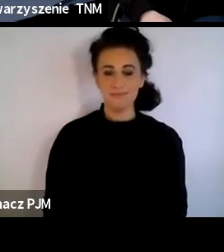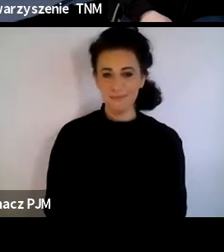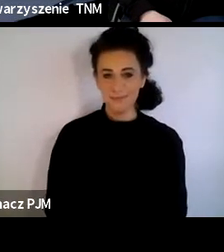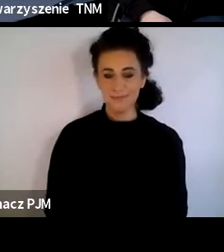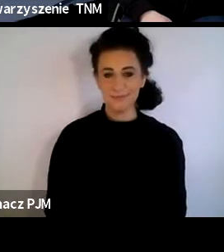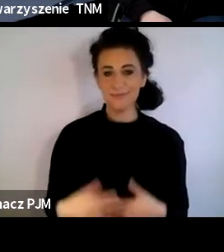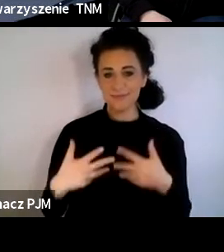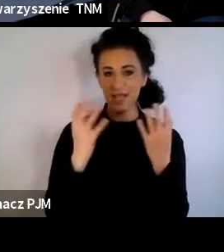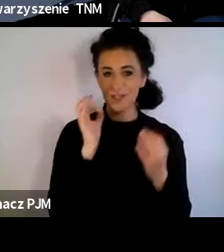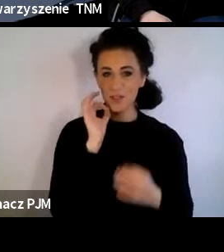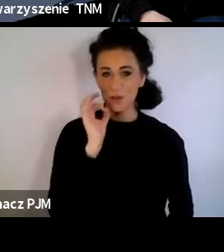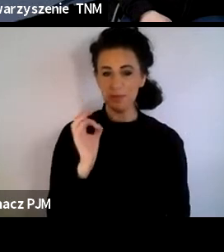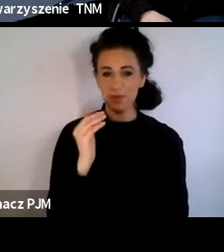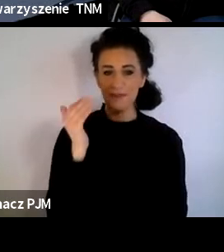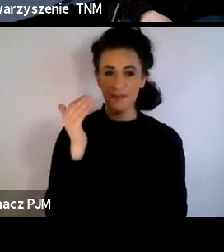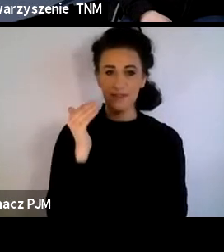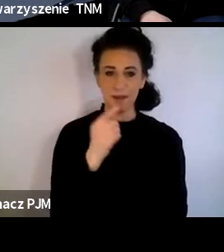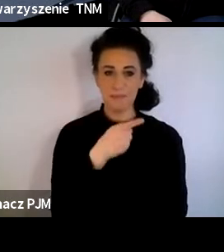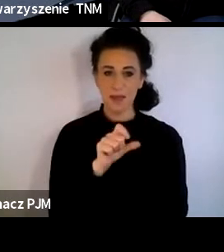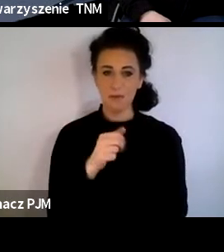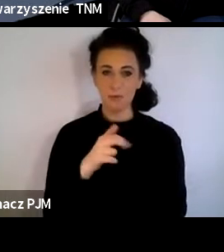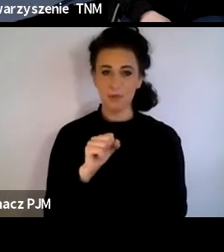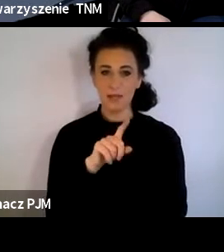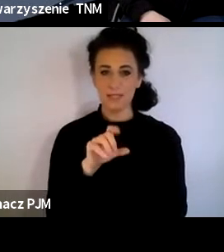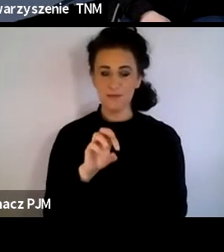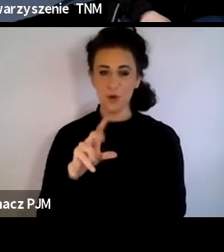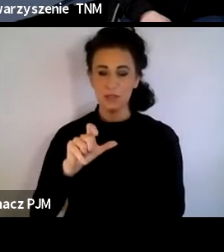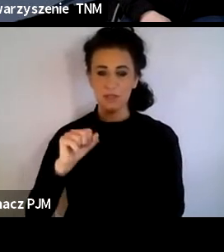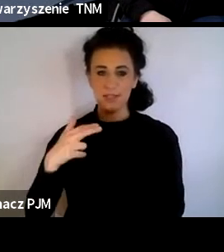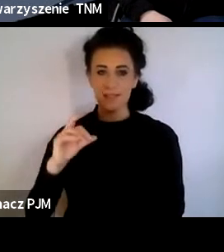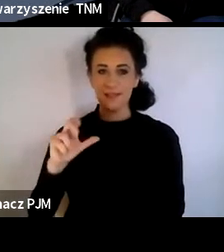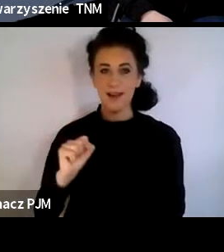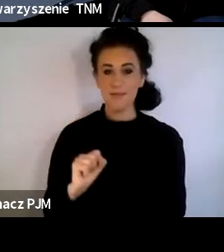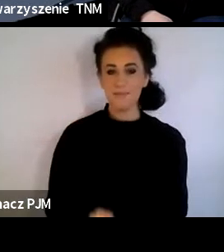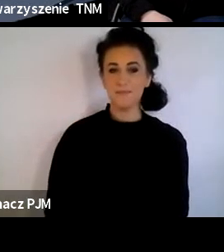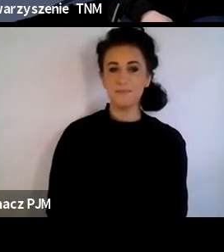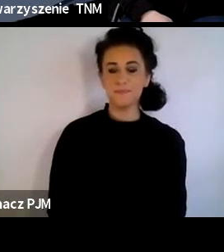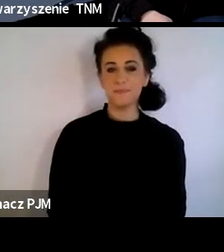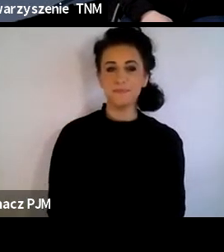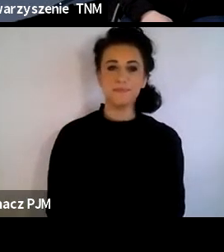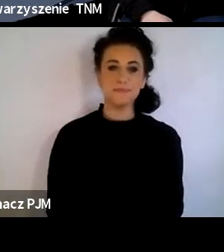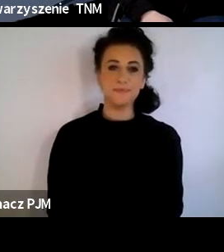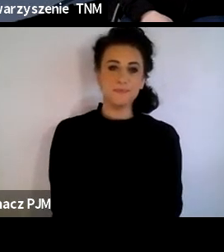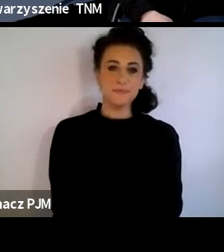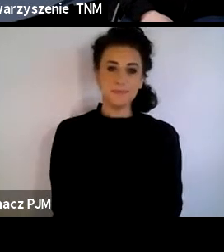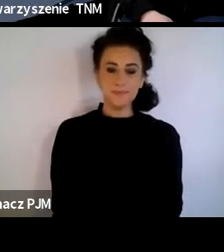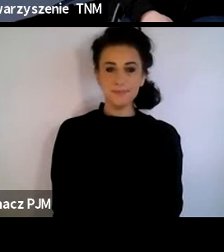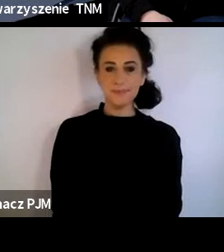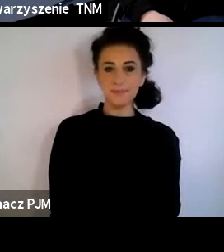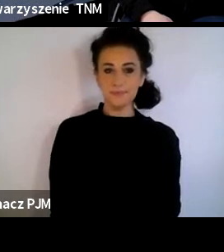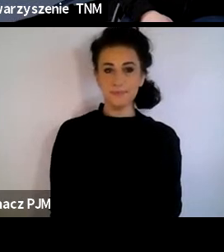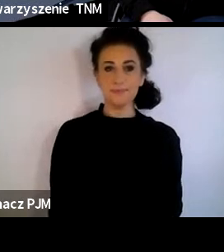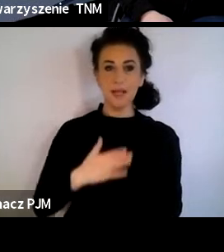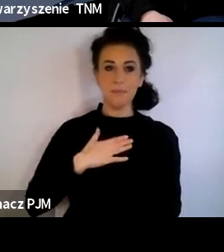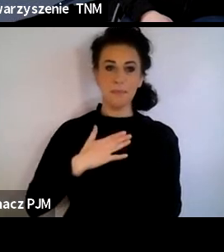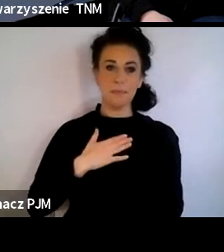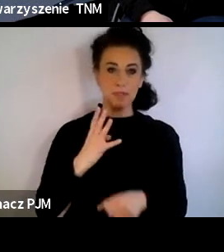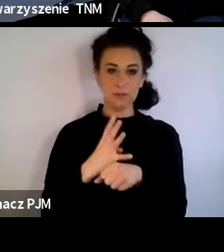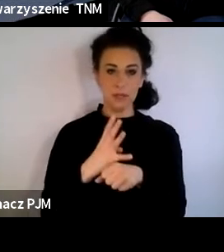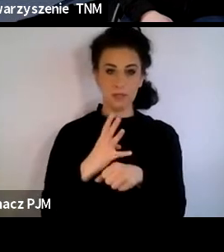Dzień dobry, witam Danuta Zwolińska. Dzień dobry, witamy. Mamy już 42